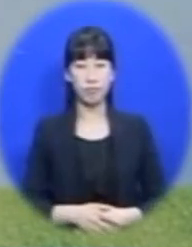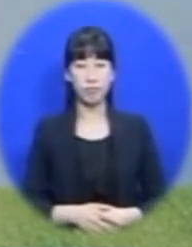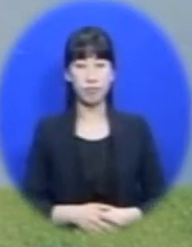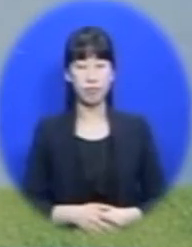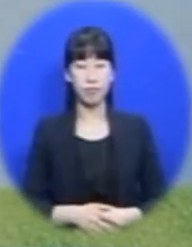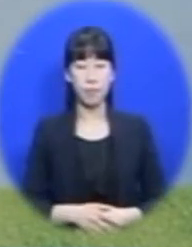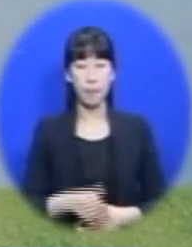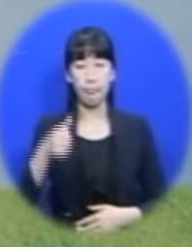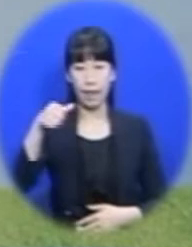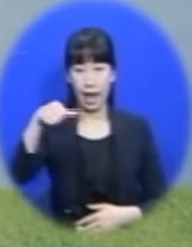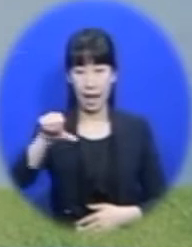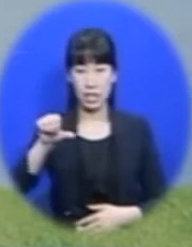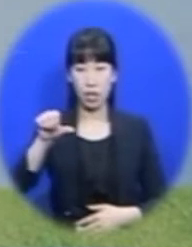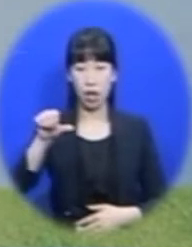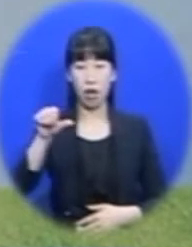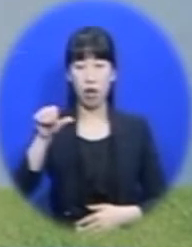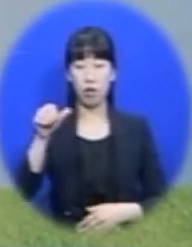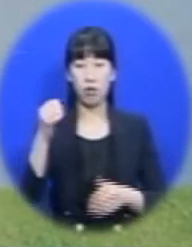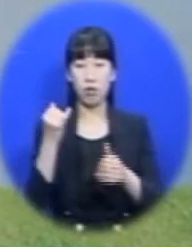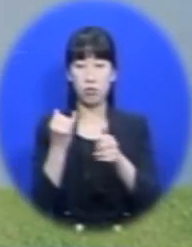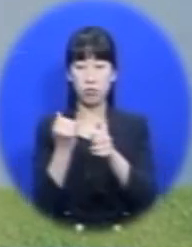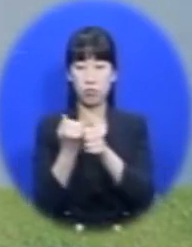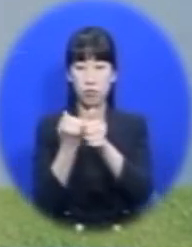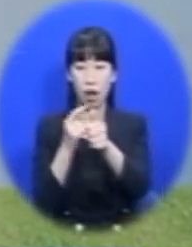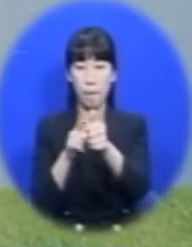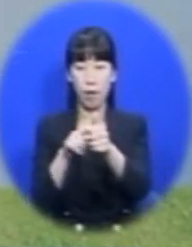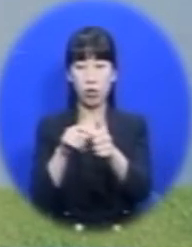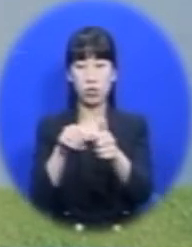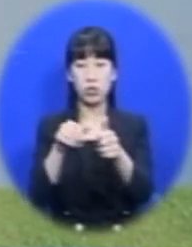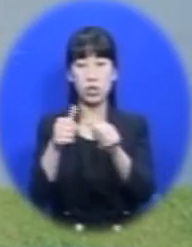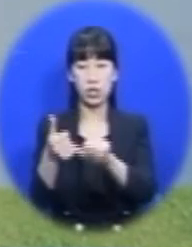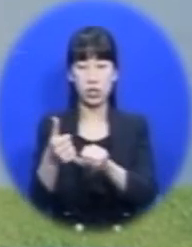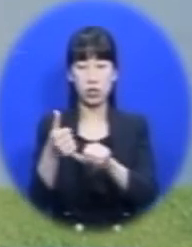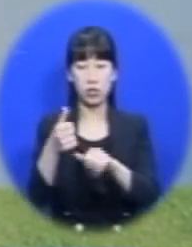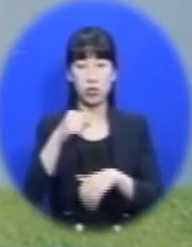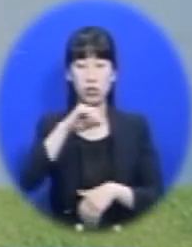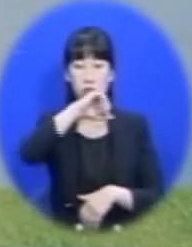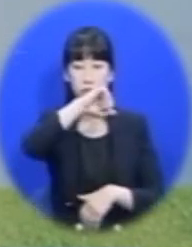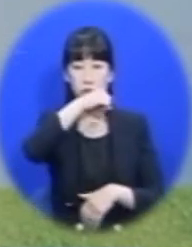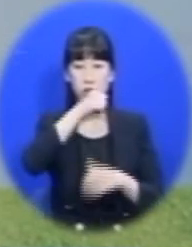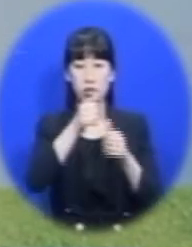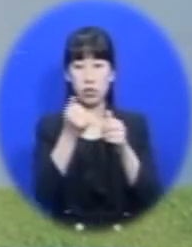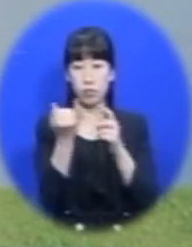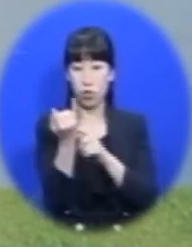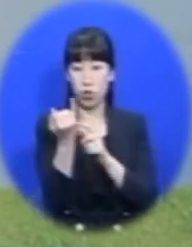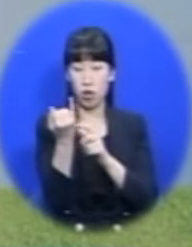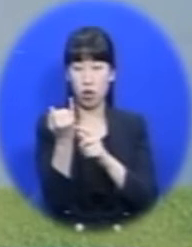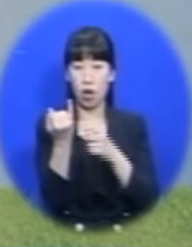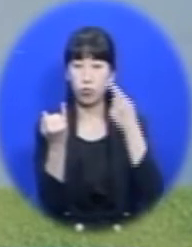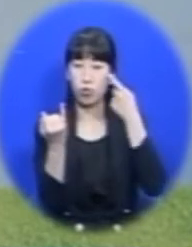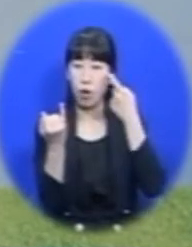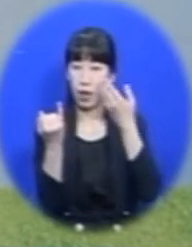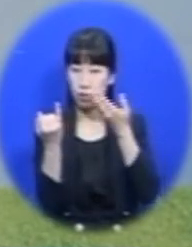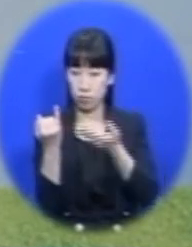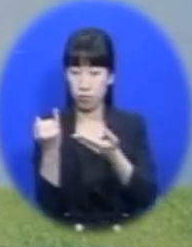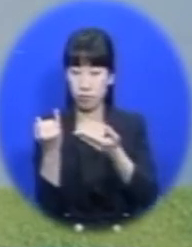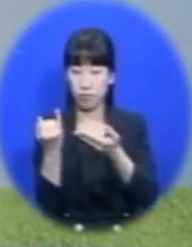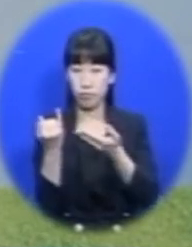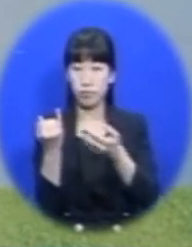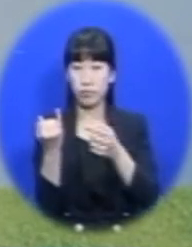아들과 남편을 이렇게 잃은 그 흑인 노 부인에게 판사는 묻습니다. 법정이